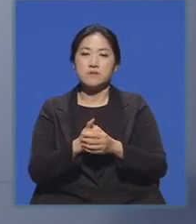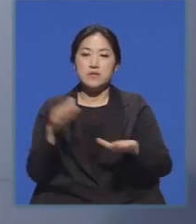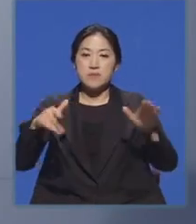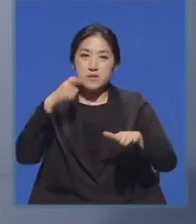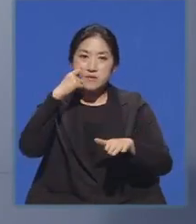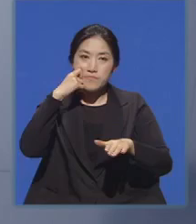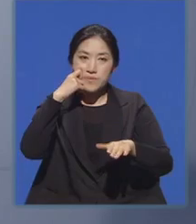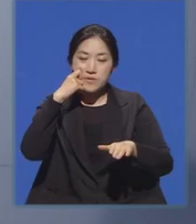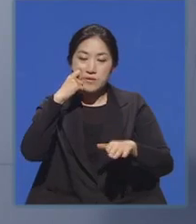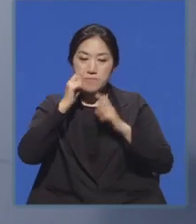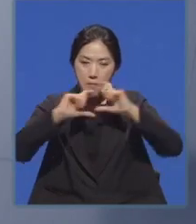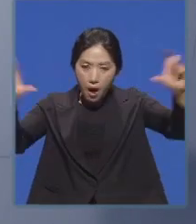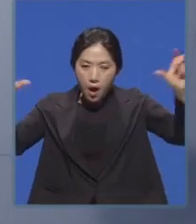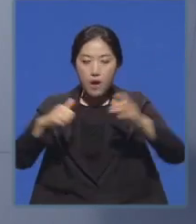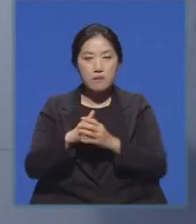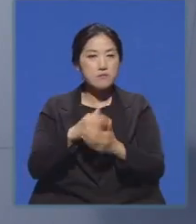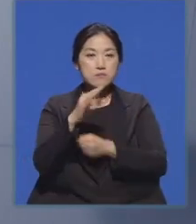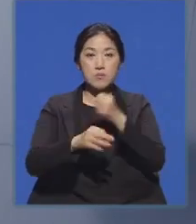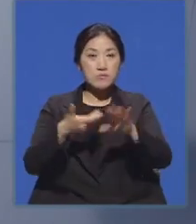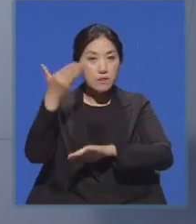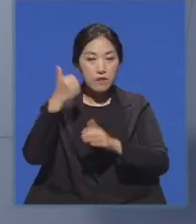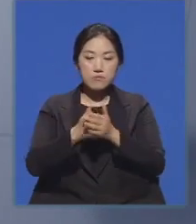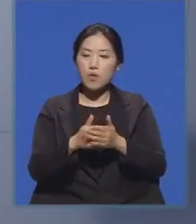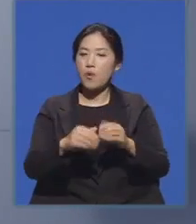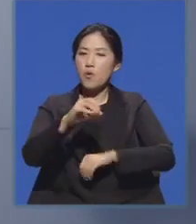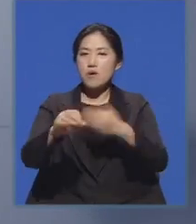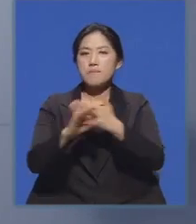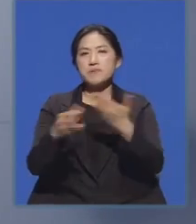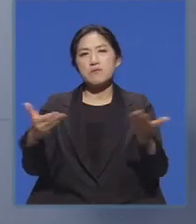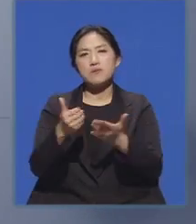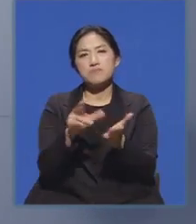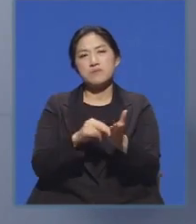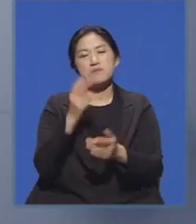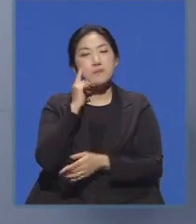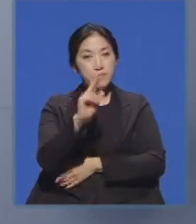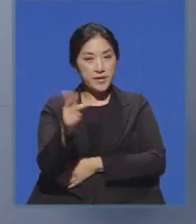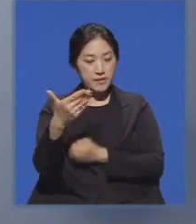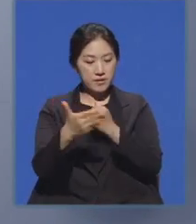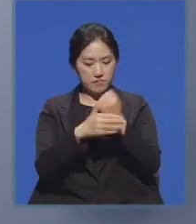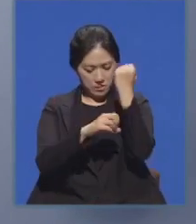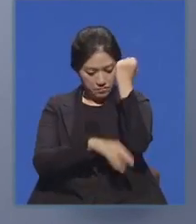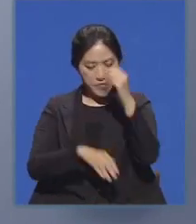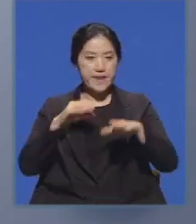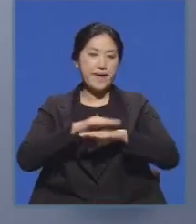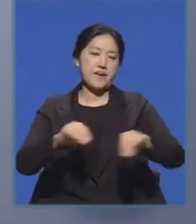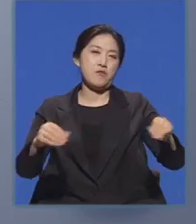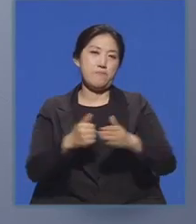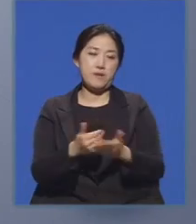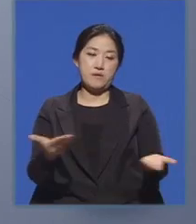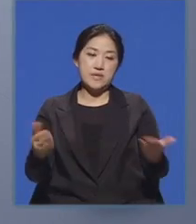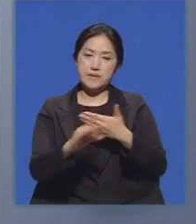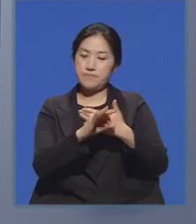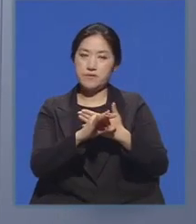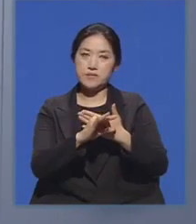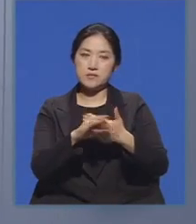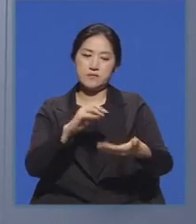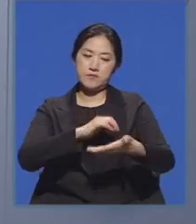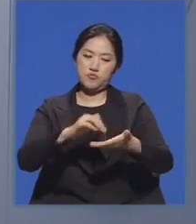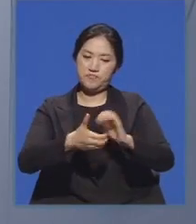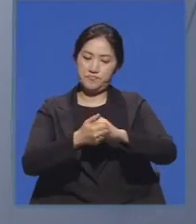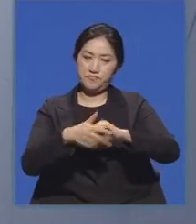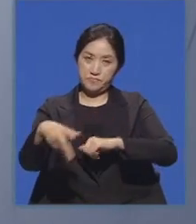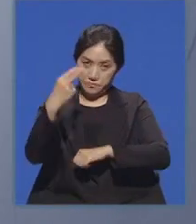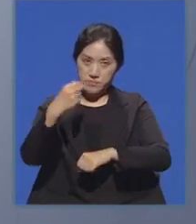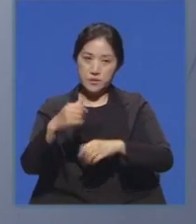지난 10년 이상 해봤는데 비정규직 문제 오히려 악화됐습니다. 그래서 저는 좀 더 근본적인 대책을 주장합니다.